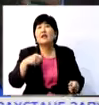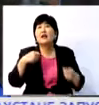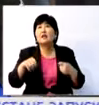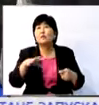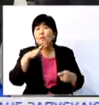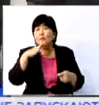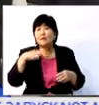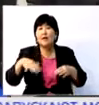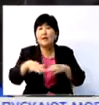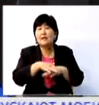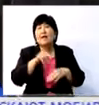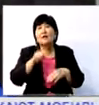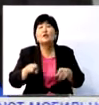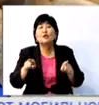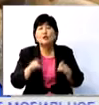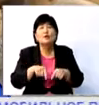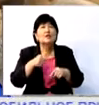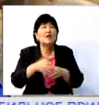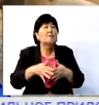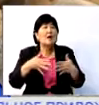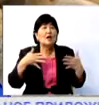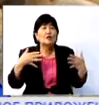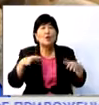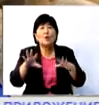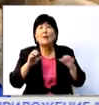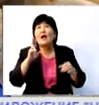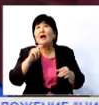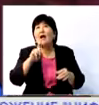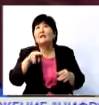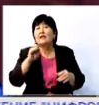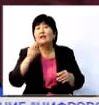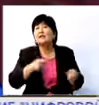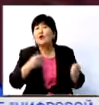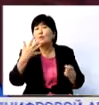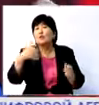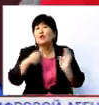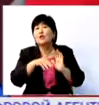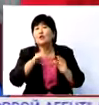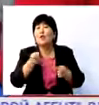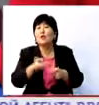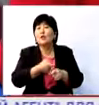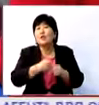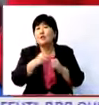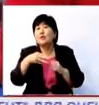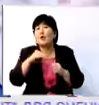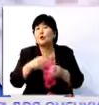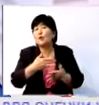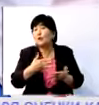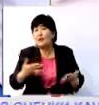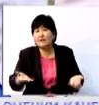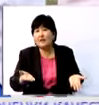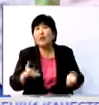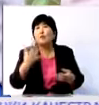было яблоку упасть. Здесь тоже был самый широкий выбор. Казалинцы привезли 56 тонн картофеля, 15 тонн бахчевых